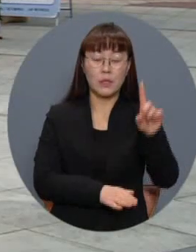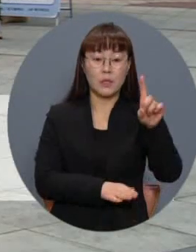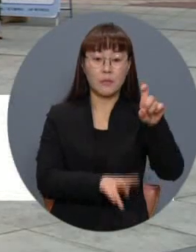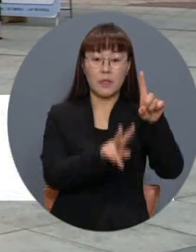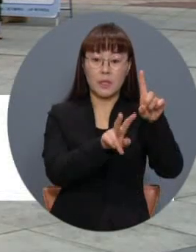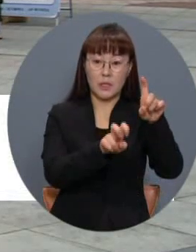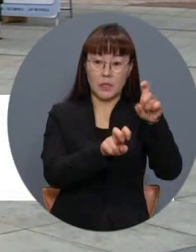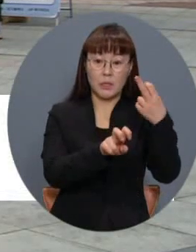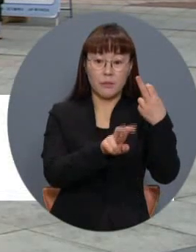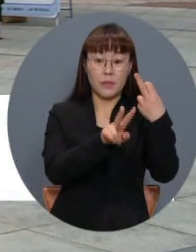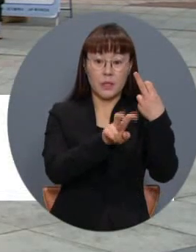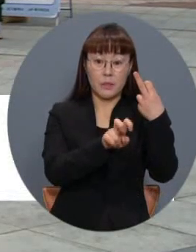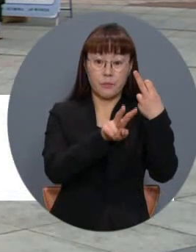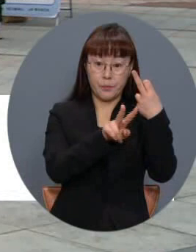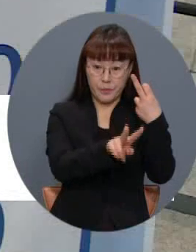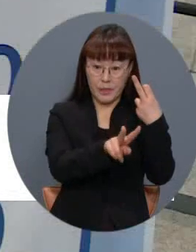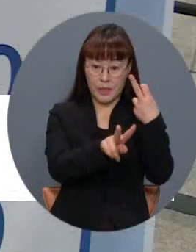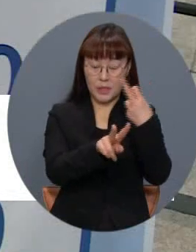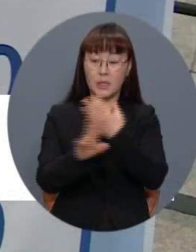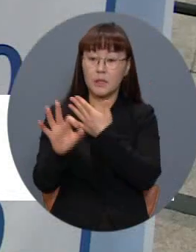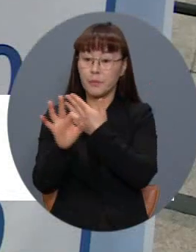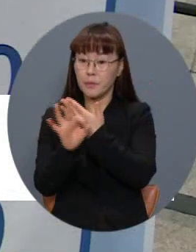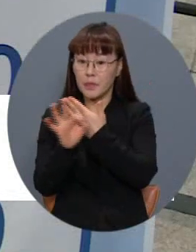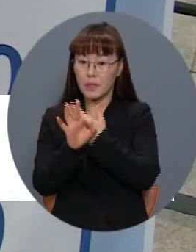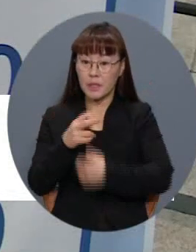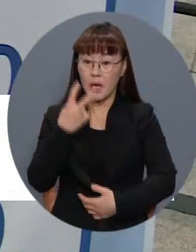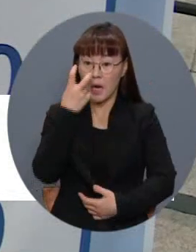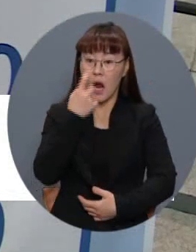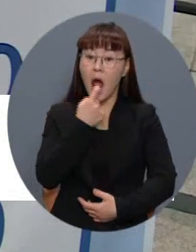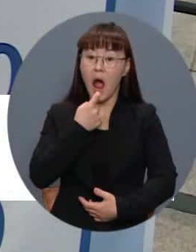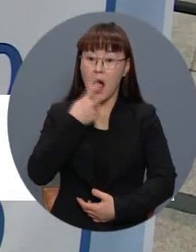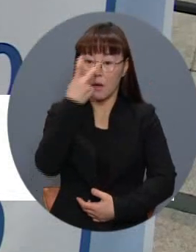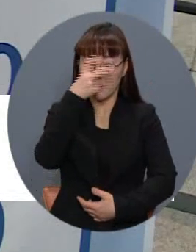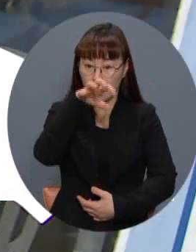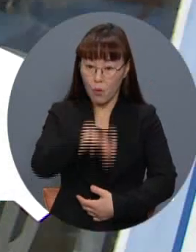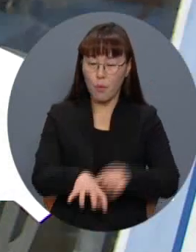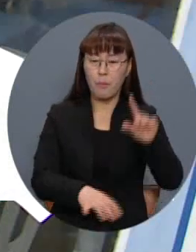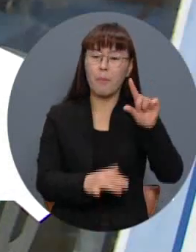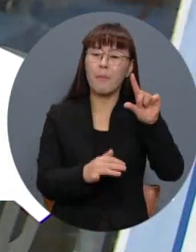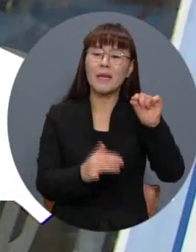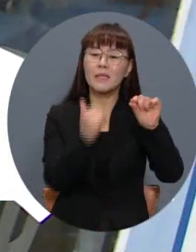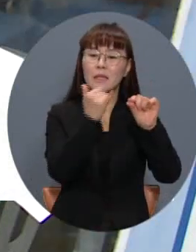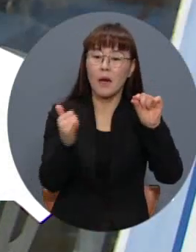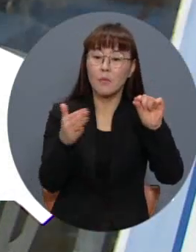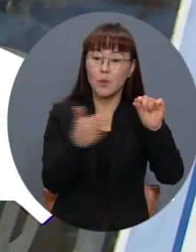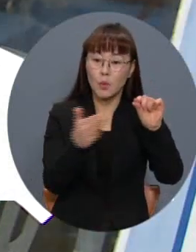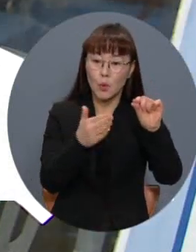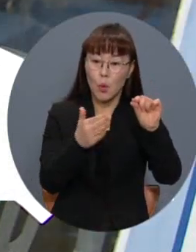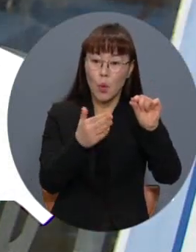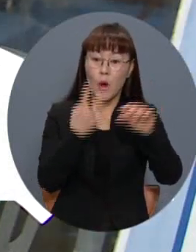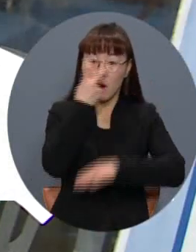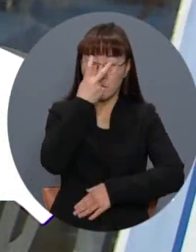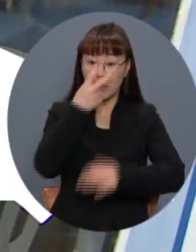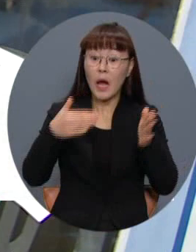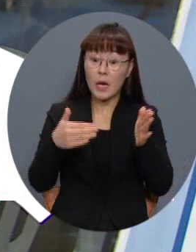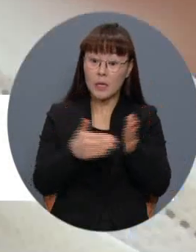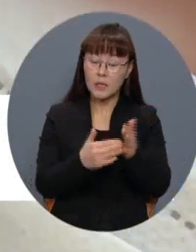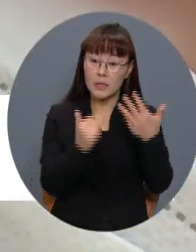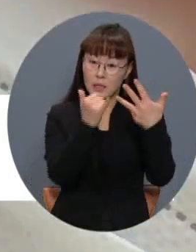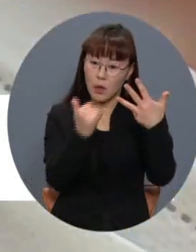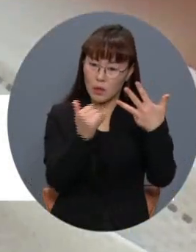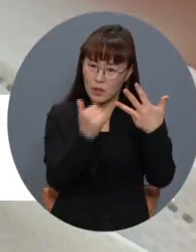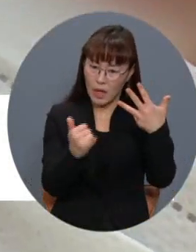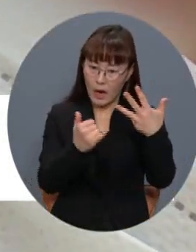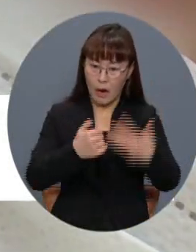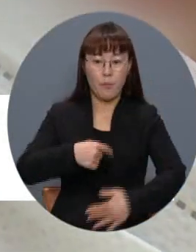20일부터 어제까지 임시선별검사소에서 만여 명이 검사를 받았는데 이 가운데 8명이 역학적